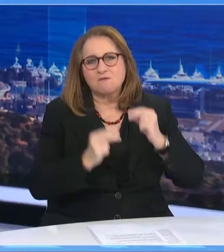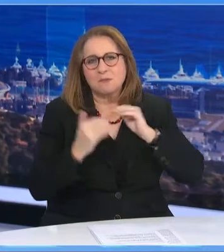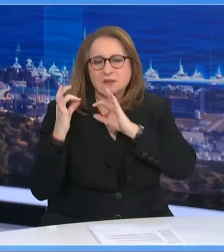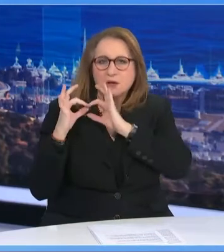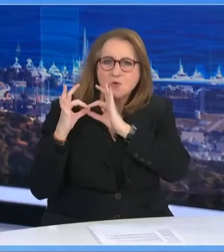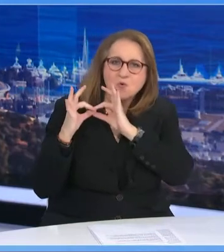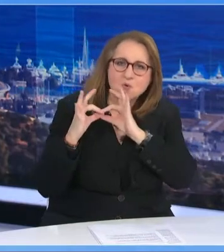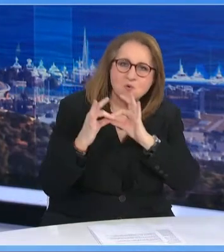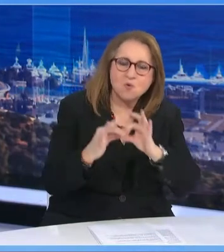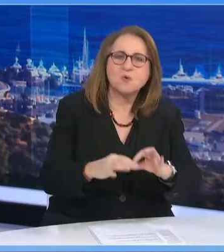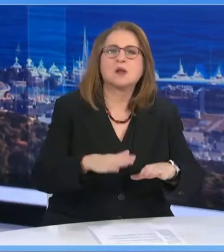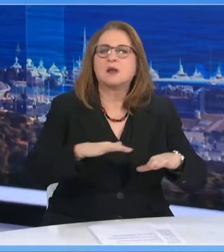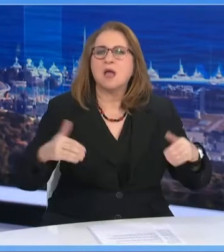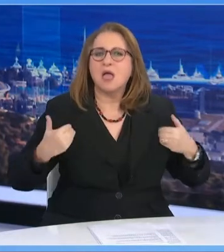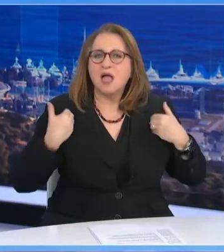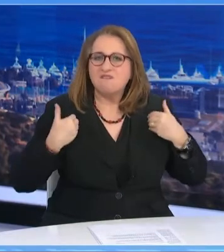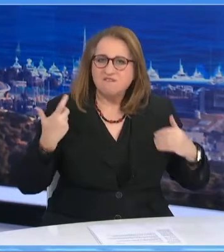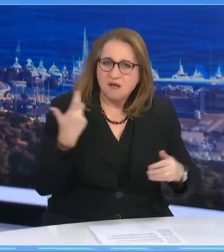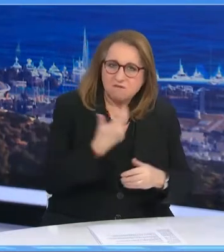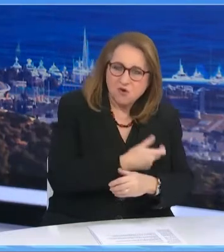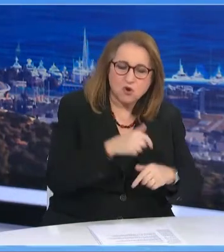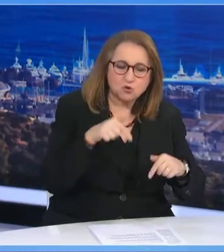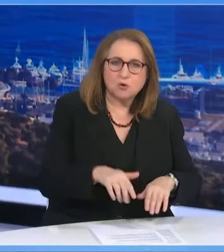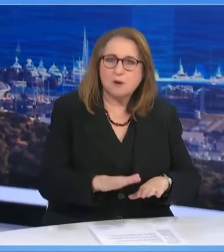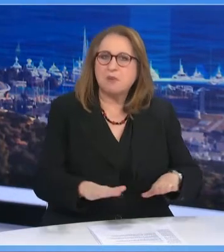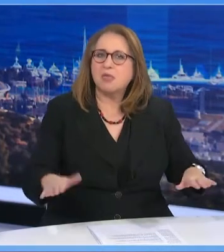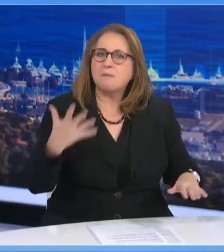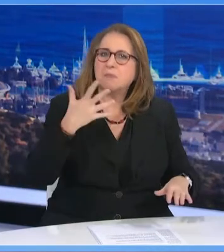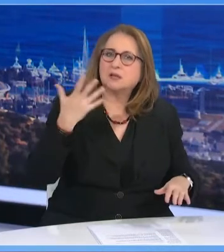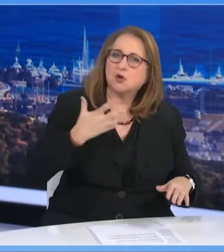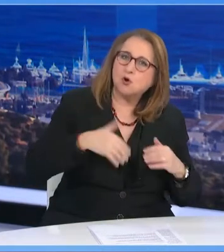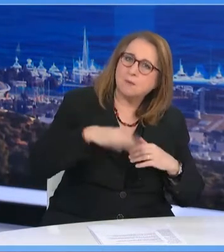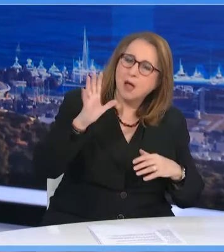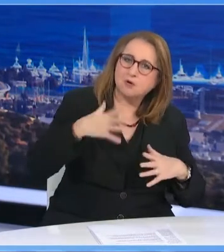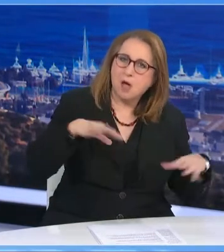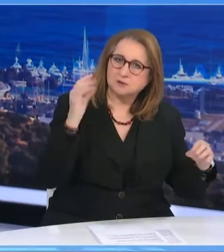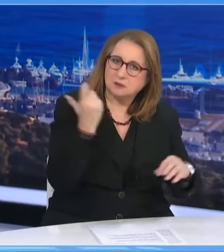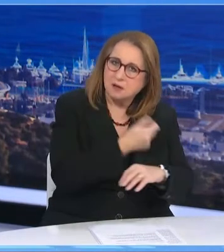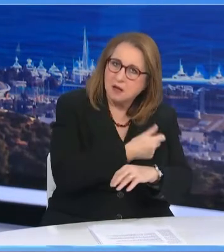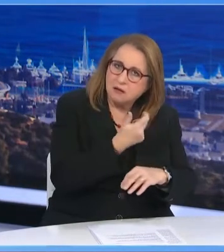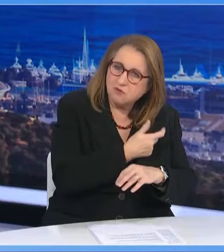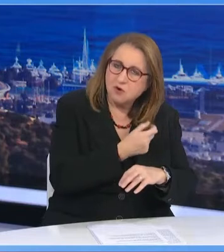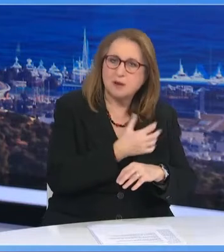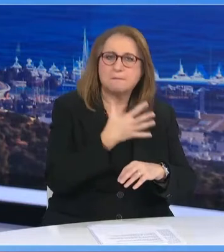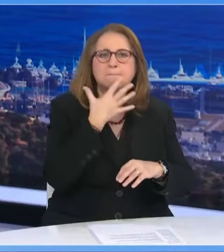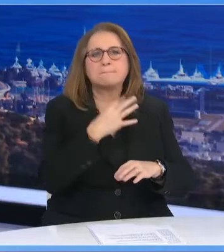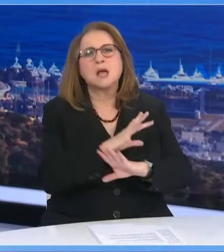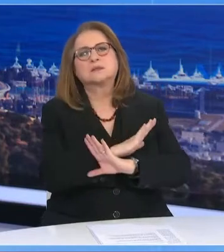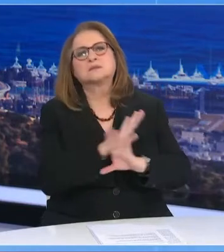παιδιών, όπως γνωρίζετε, με τη μικρότερη ηλικία από 5 έως 12 ετών,